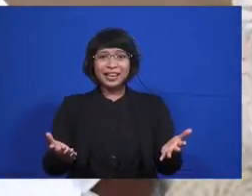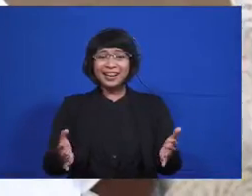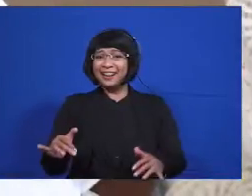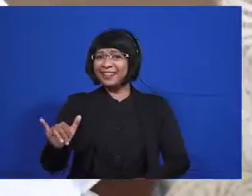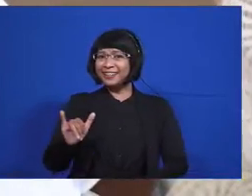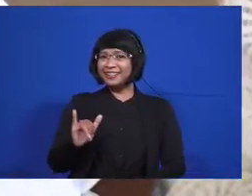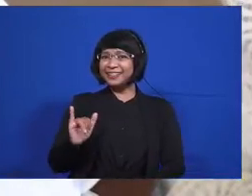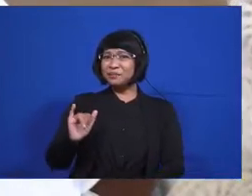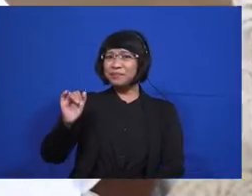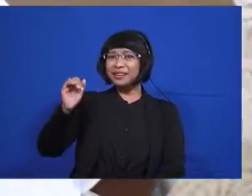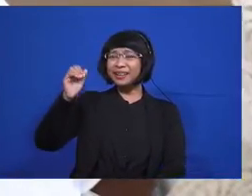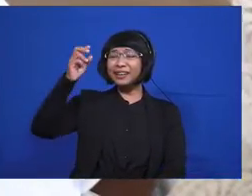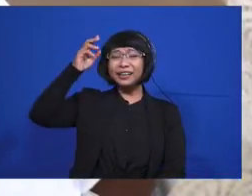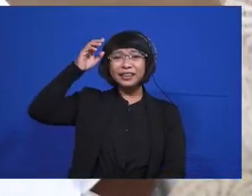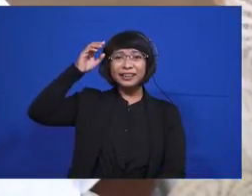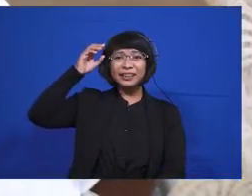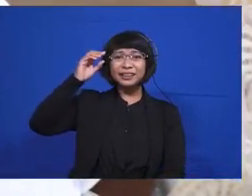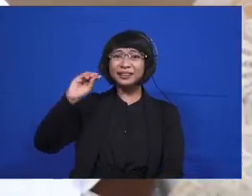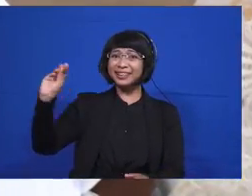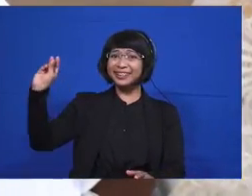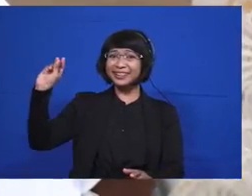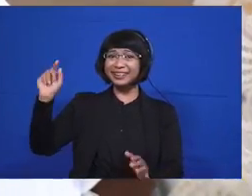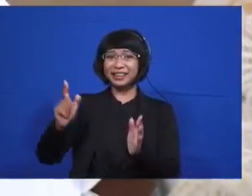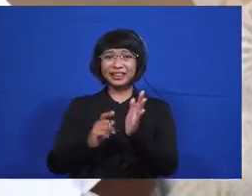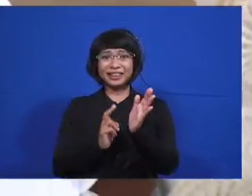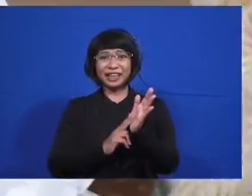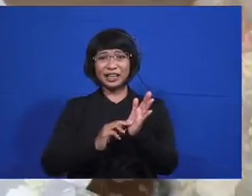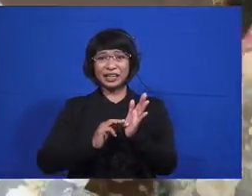kok seperti mimpi ya, ini benar enggak sih? Sambil matanya